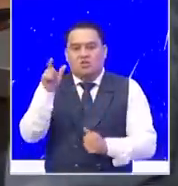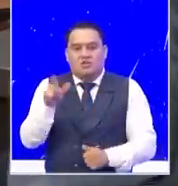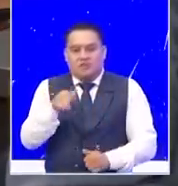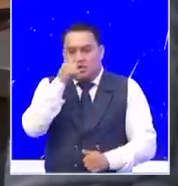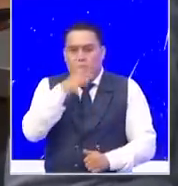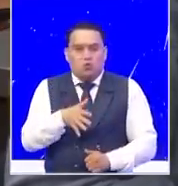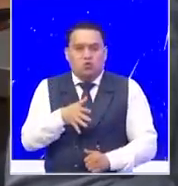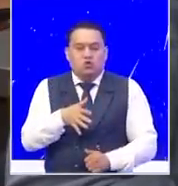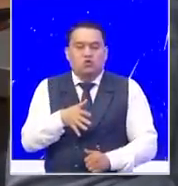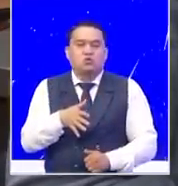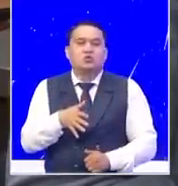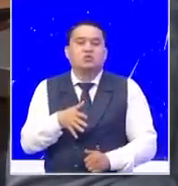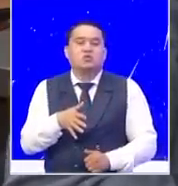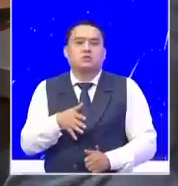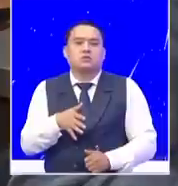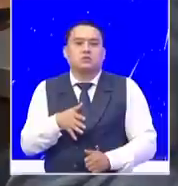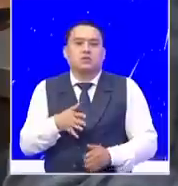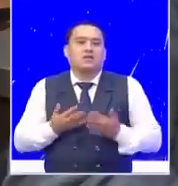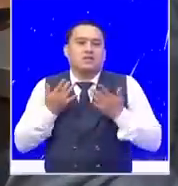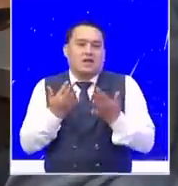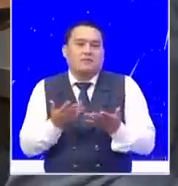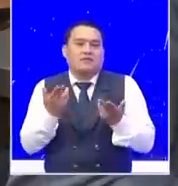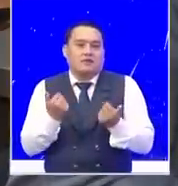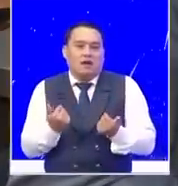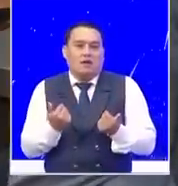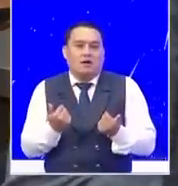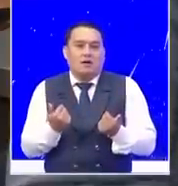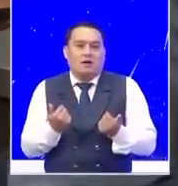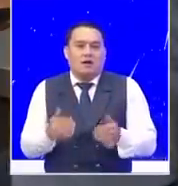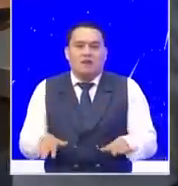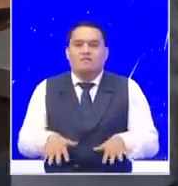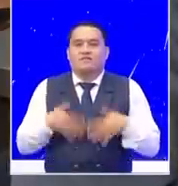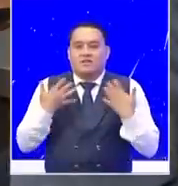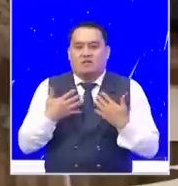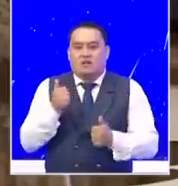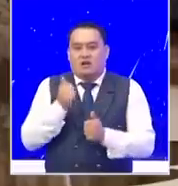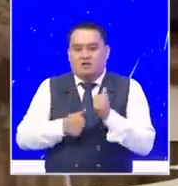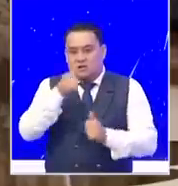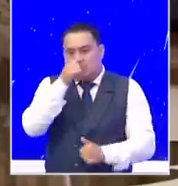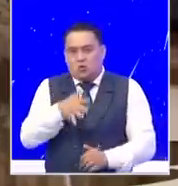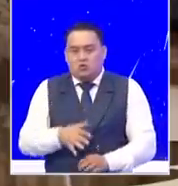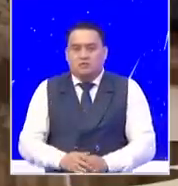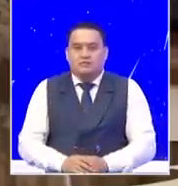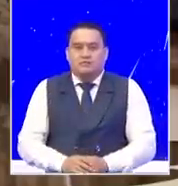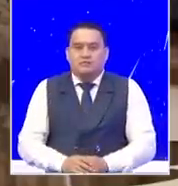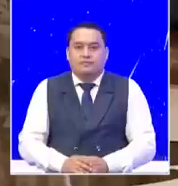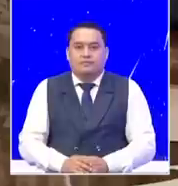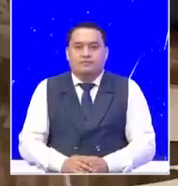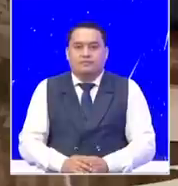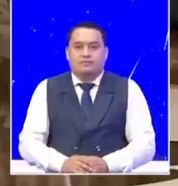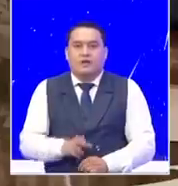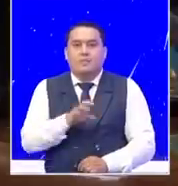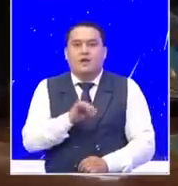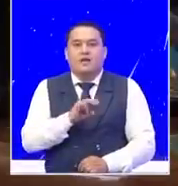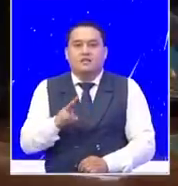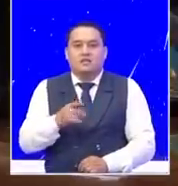не каждый. А требовать, да, а вдохновить не каждый. 2012 год. Бисен